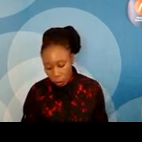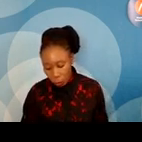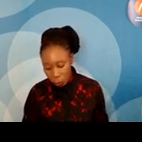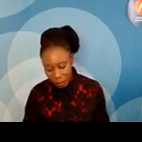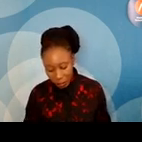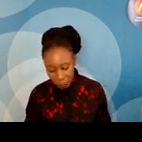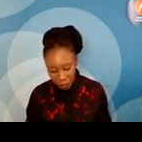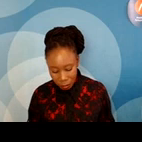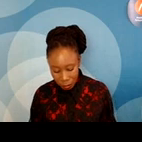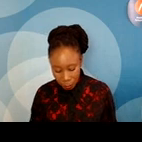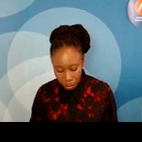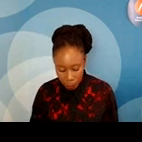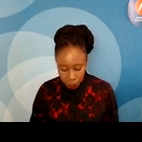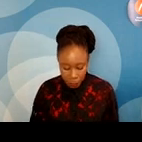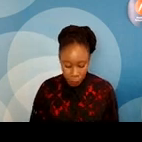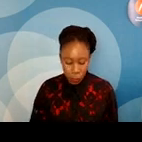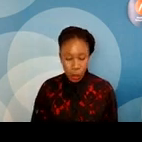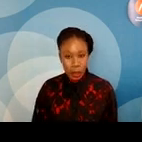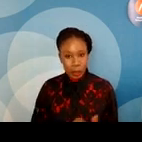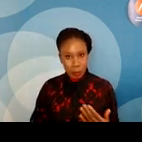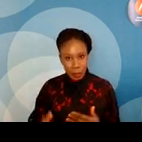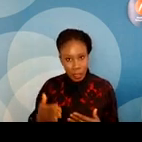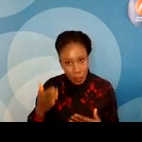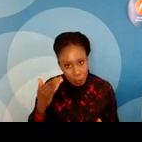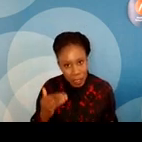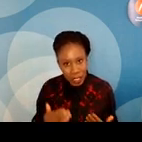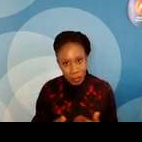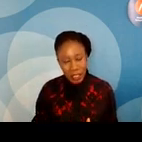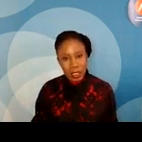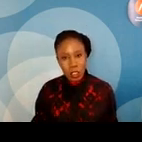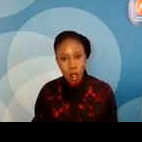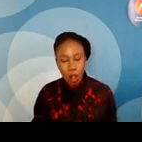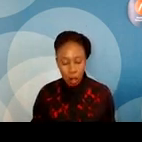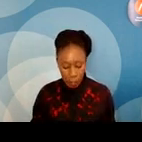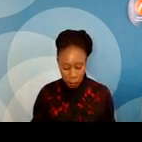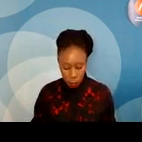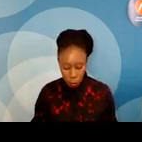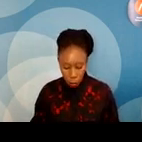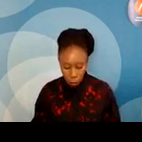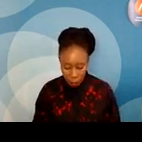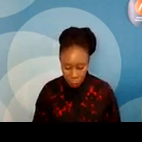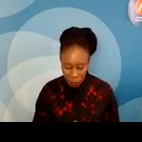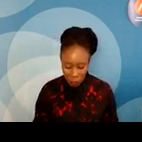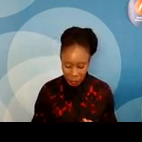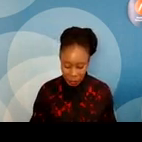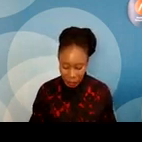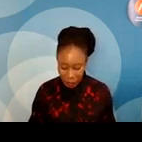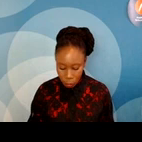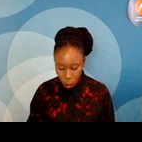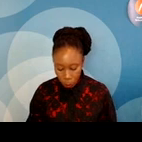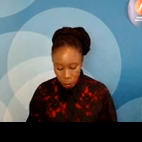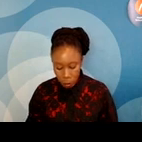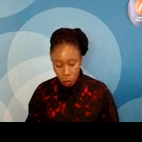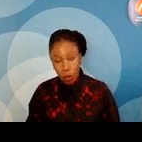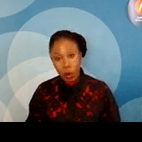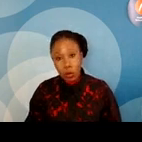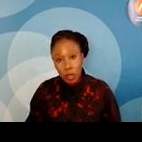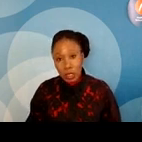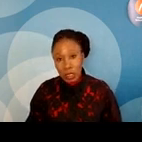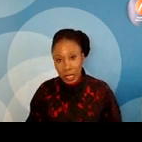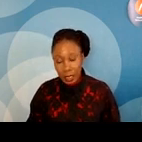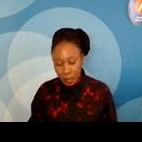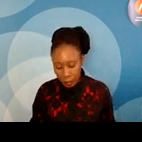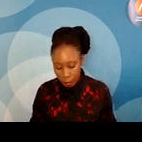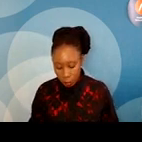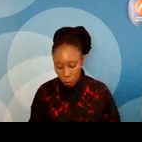chefer och medarbetare för att man medvetet ska ha ett åldersmedvetet ledarskap och